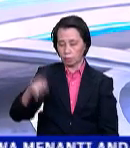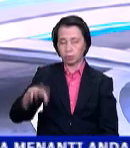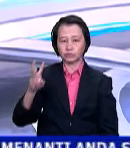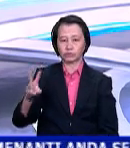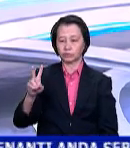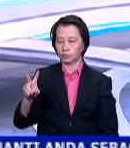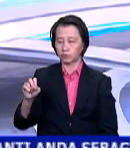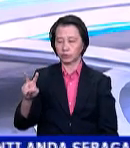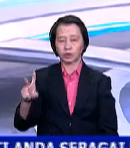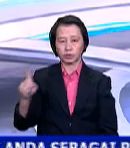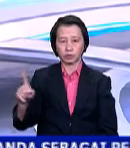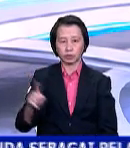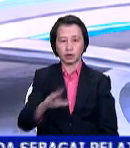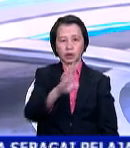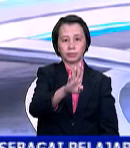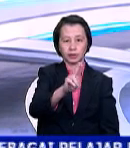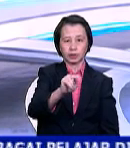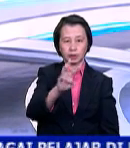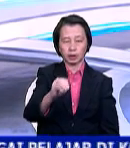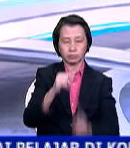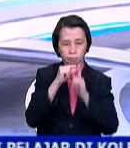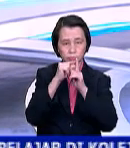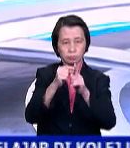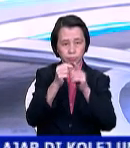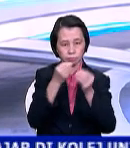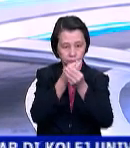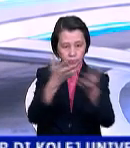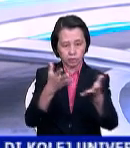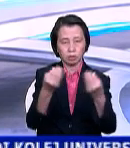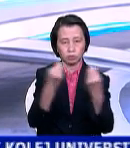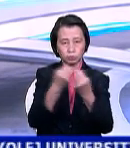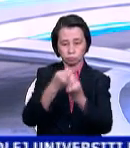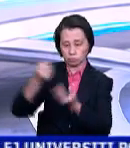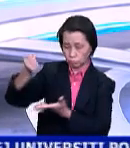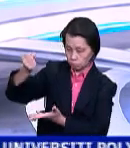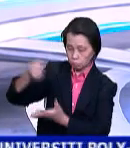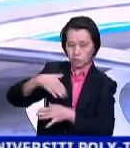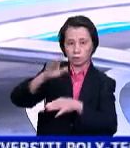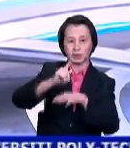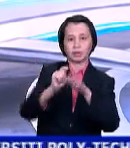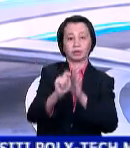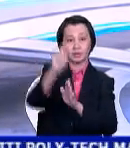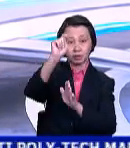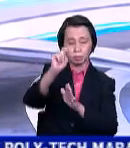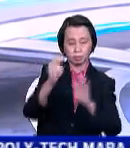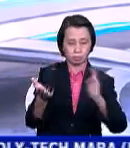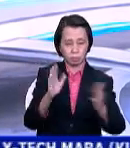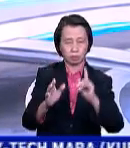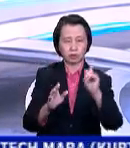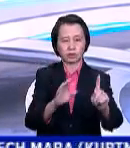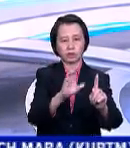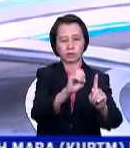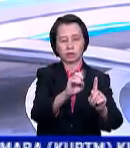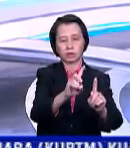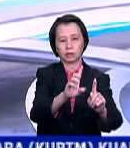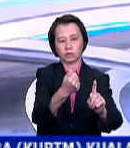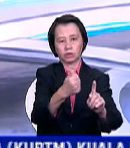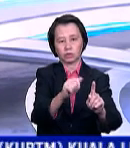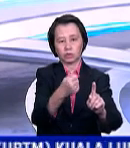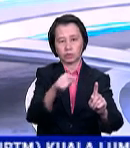Jun 2021. BNM dalam satu kenyataan memaklumkan jumlah tersebut lebih tinggi berbanding